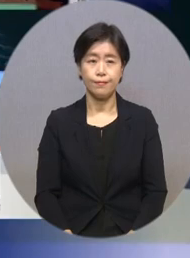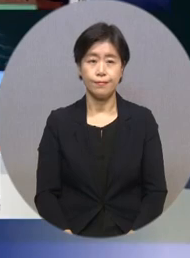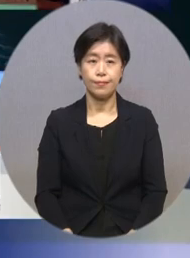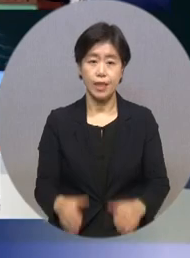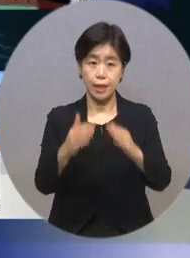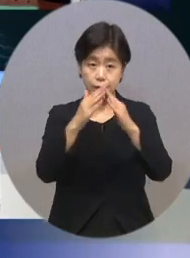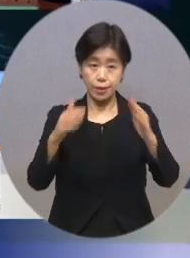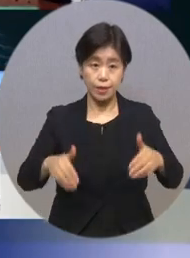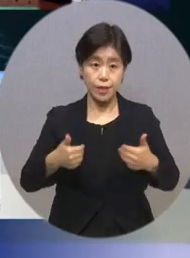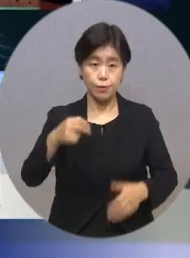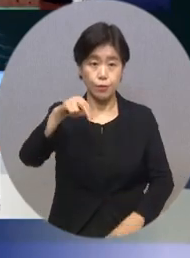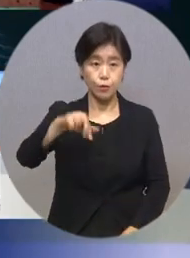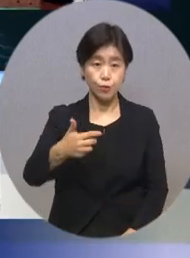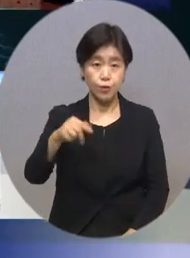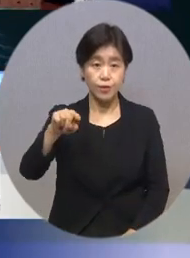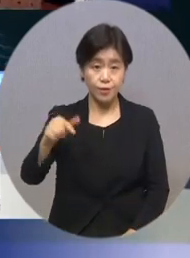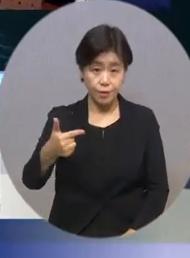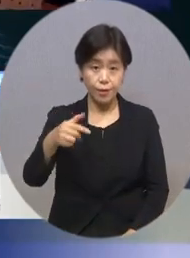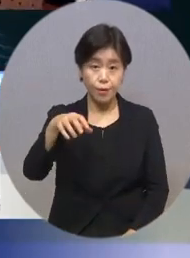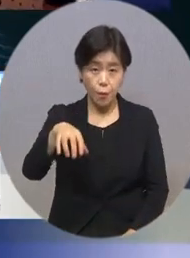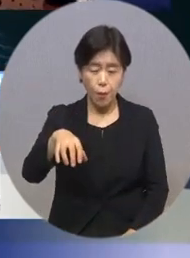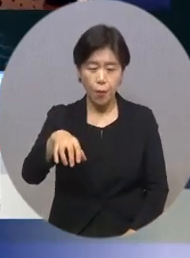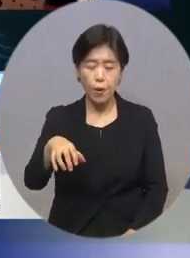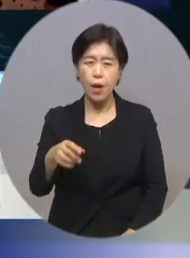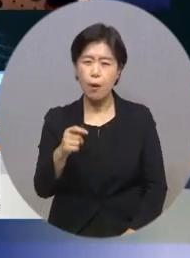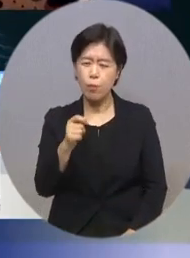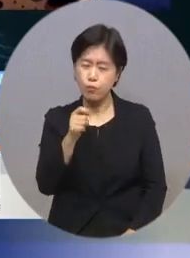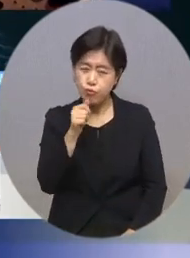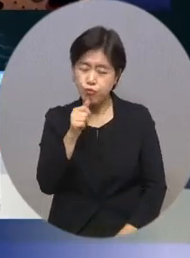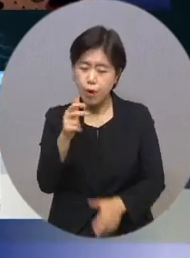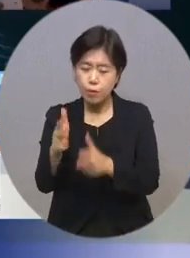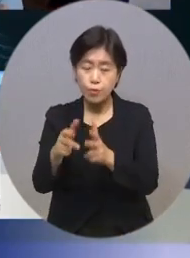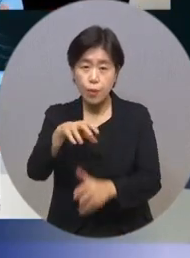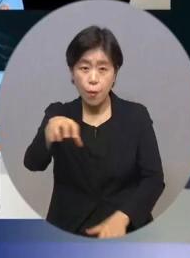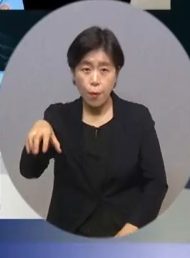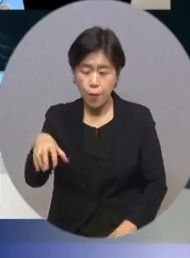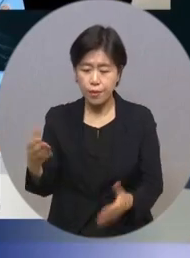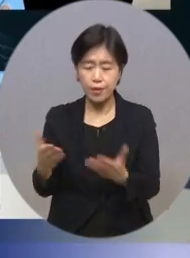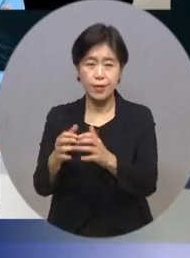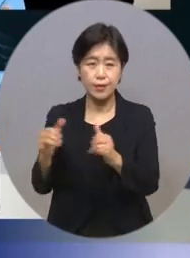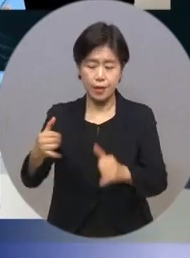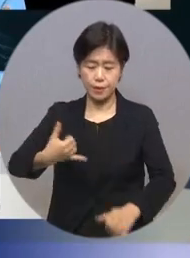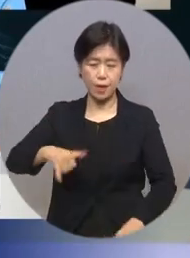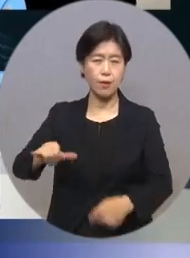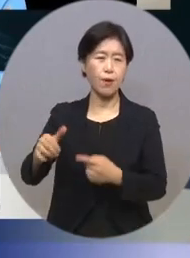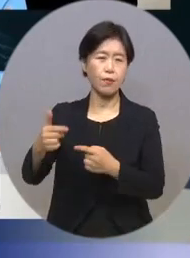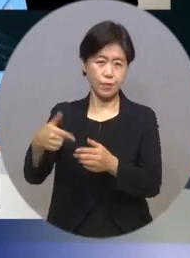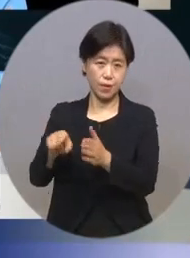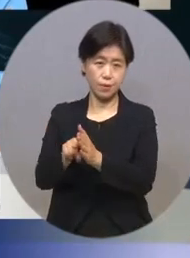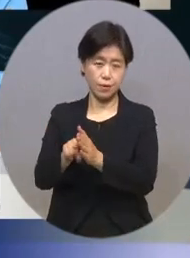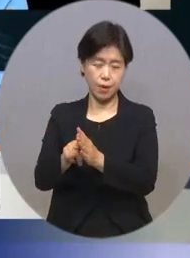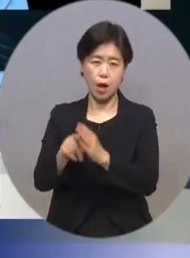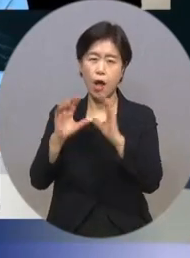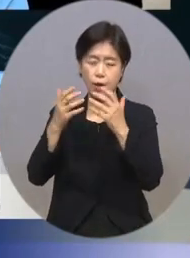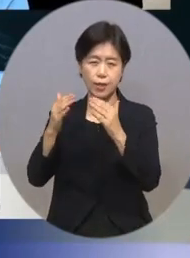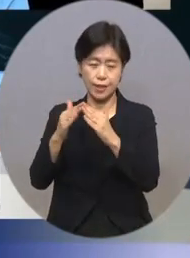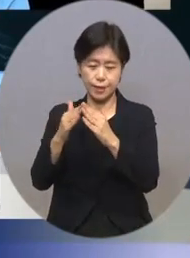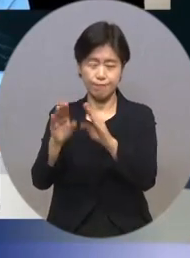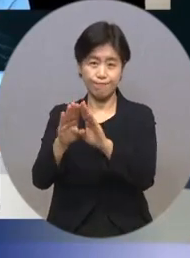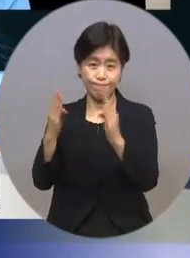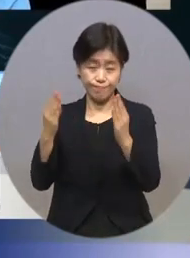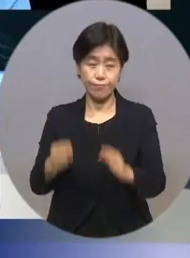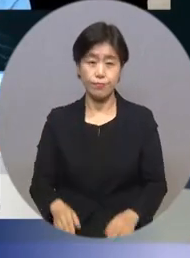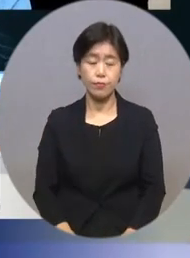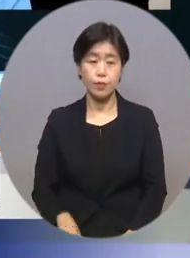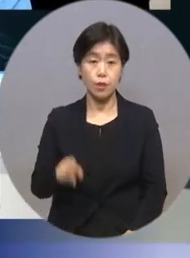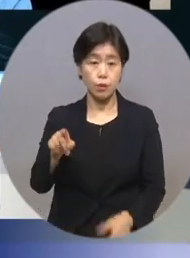전남 순천시 율촌 해룡 산업단지에 중소기업 근로자 자녀들을 위한 어린이집이 문을 열었습니다 이를 통해 아이